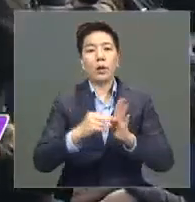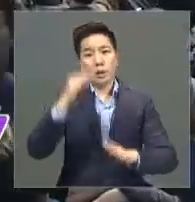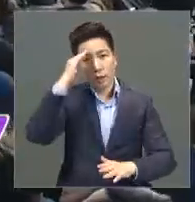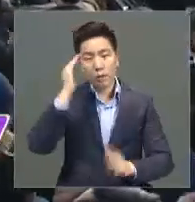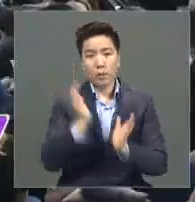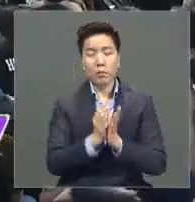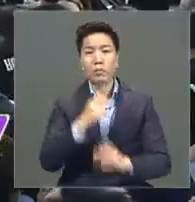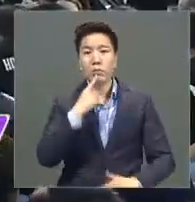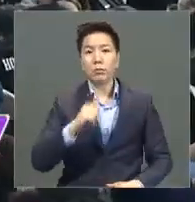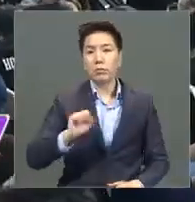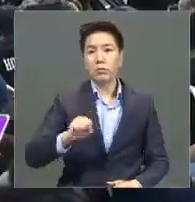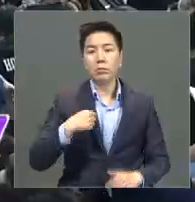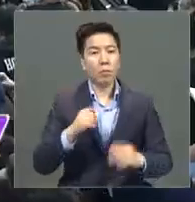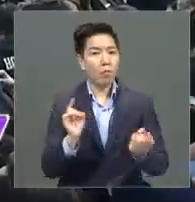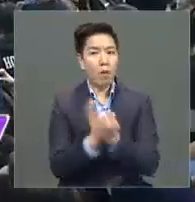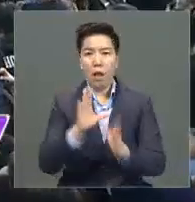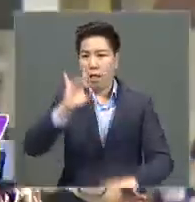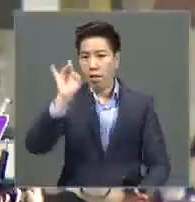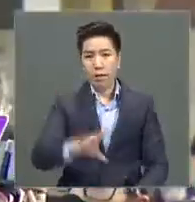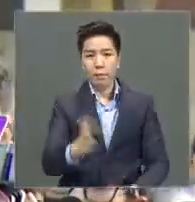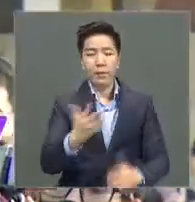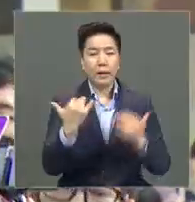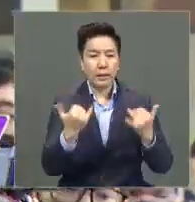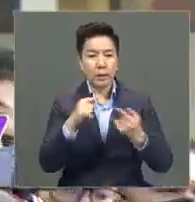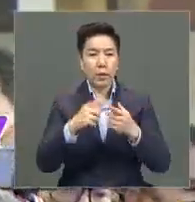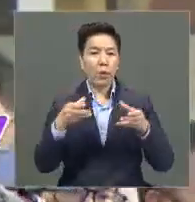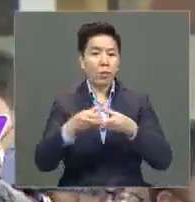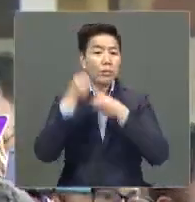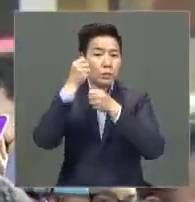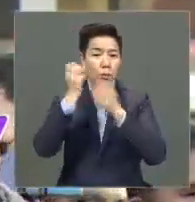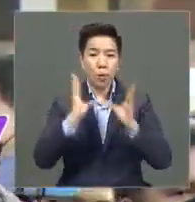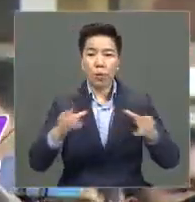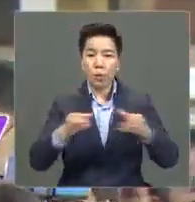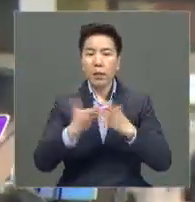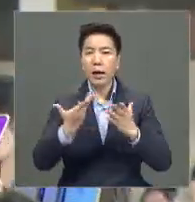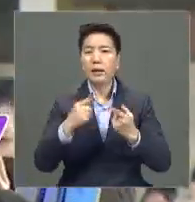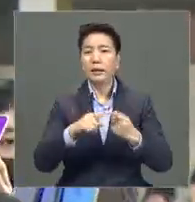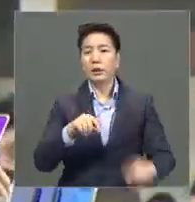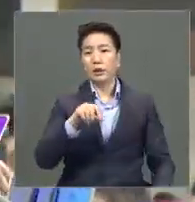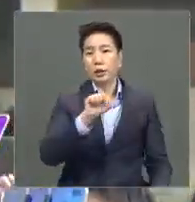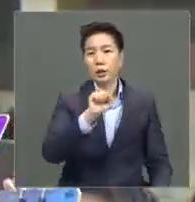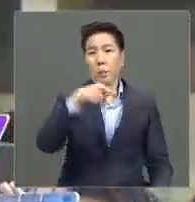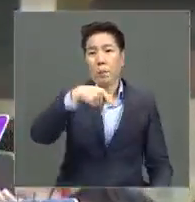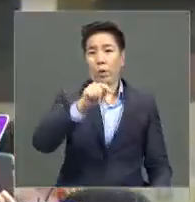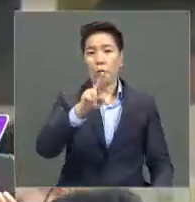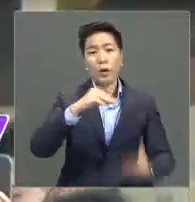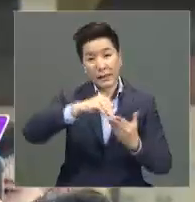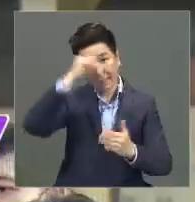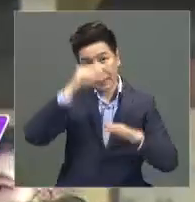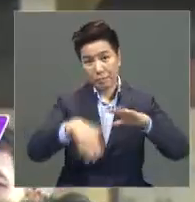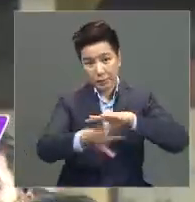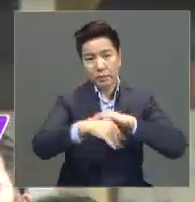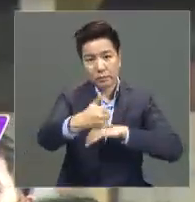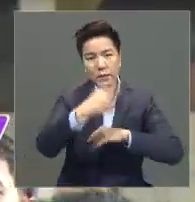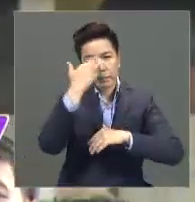จเองก็ให้คำมั่นสัญญาว่าจะไม่ใช้ความรุนแรงรวมถึงกรณีการชุมนุมของกลุ่มที่มีการเชิญสพฐมาชี้แจงในคณะกรรมการ